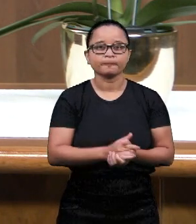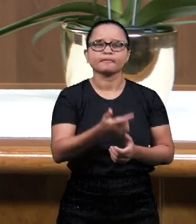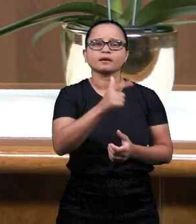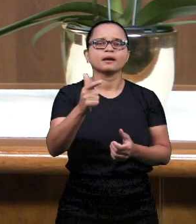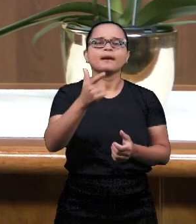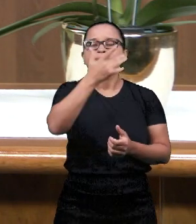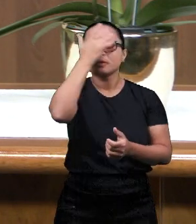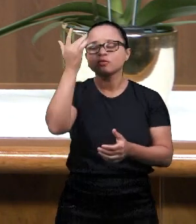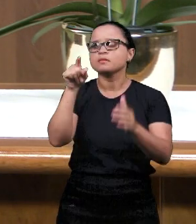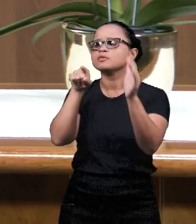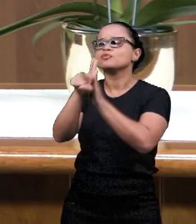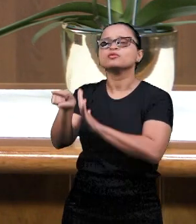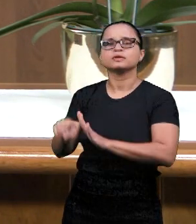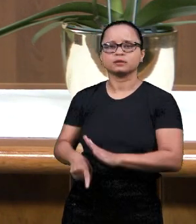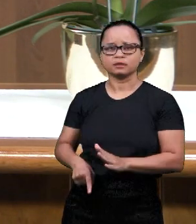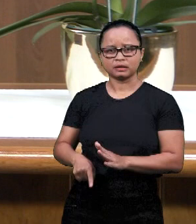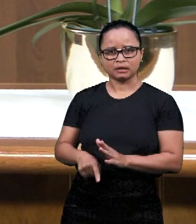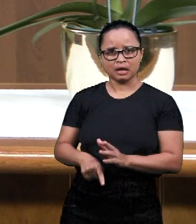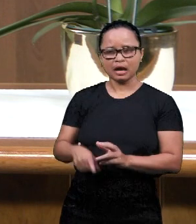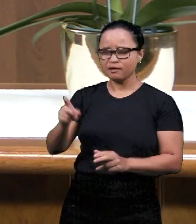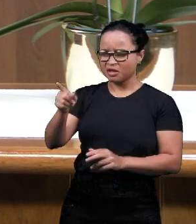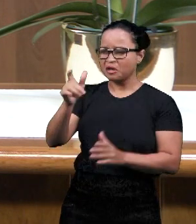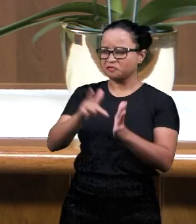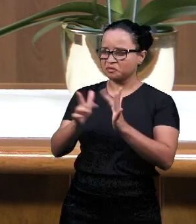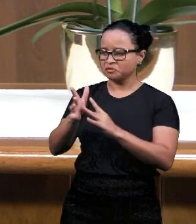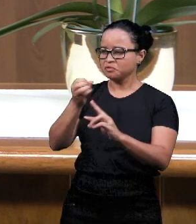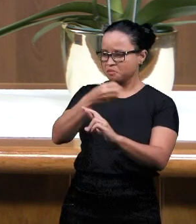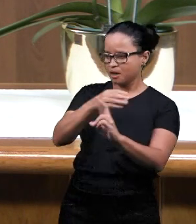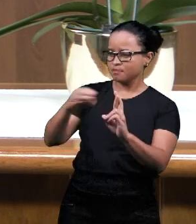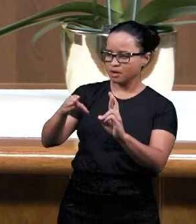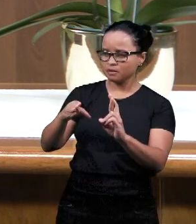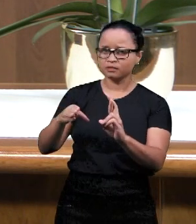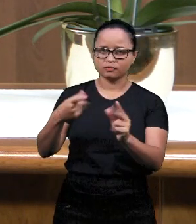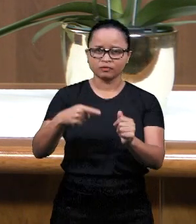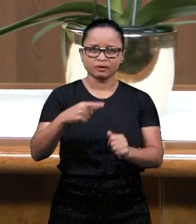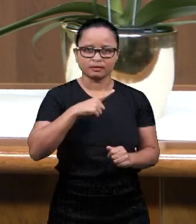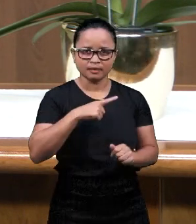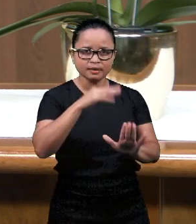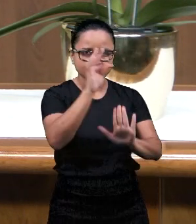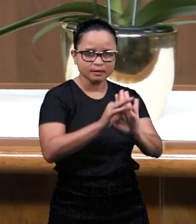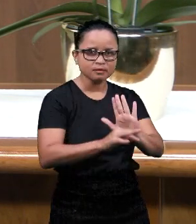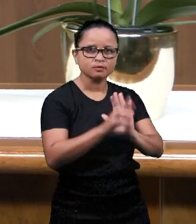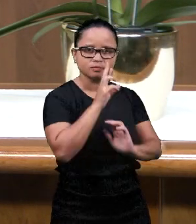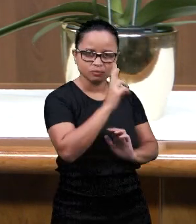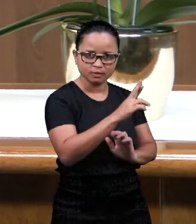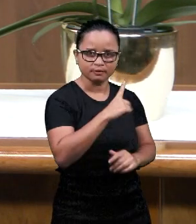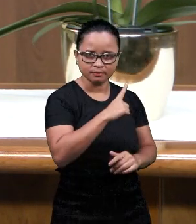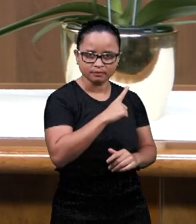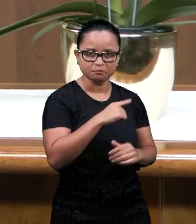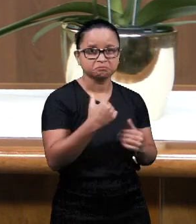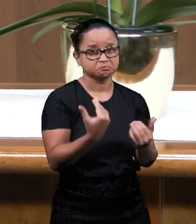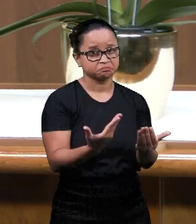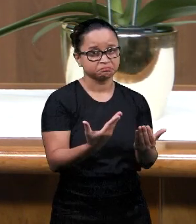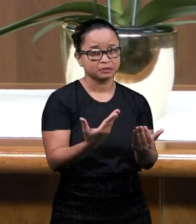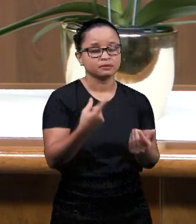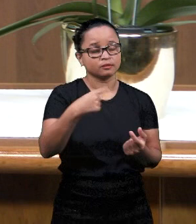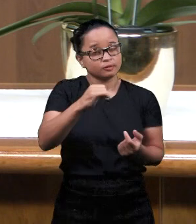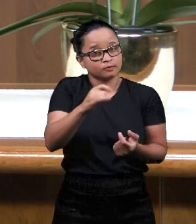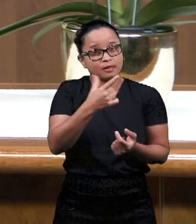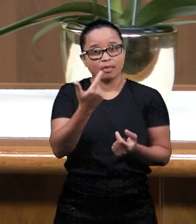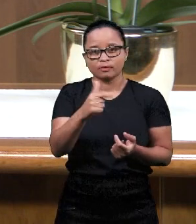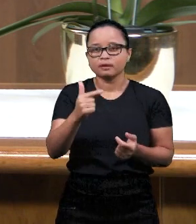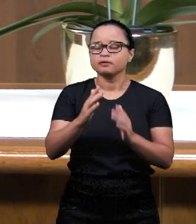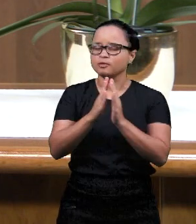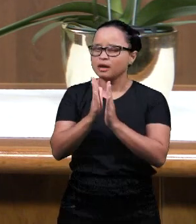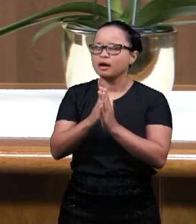donnée, quelqu'un pose cette question, si vous n'avez pas, donc pensez sur cela. À la mesure que vous